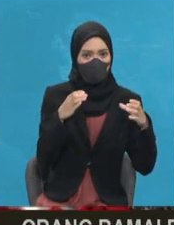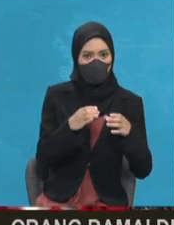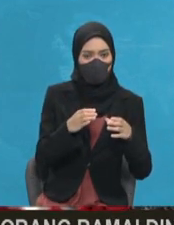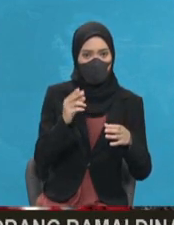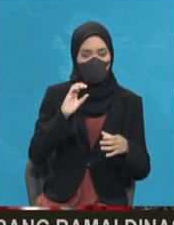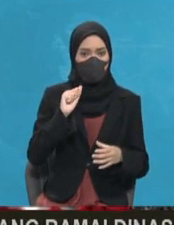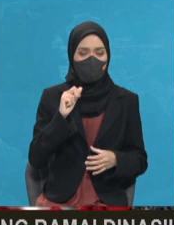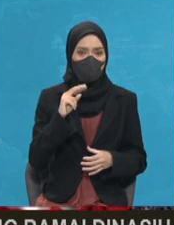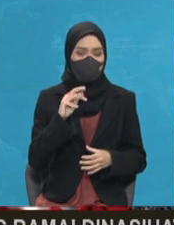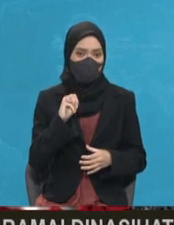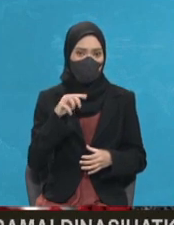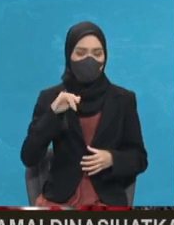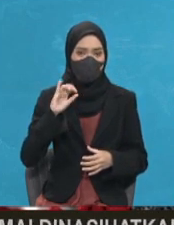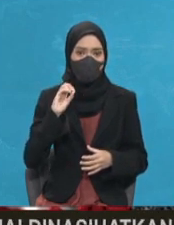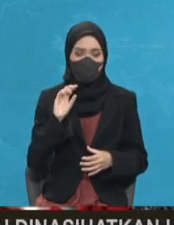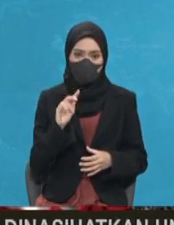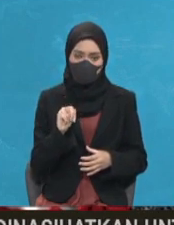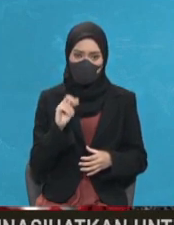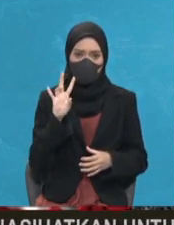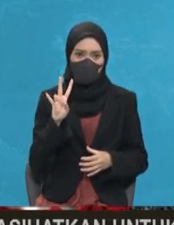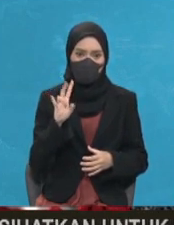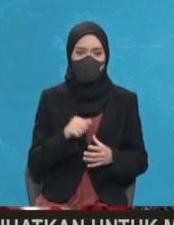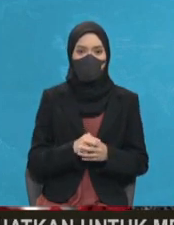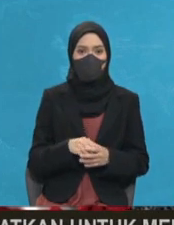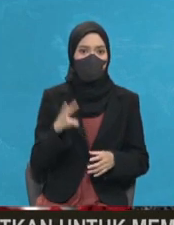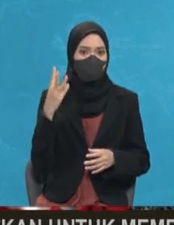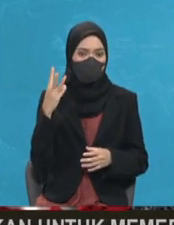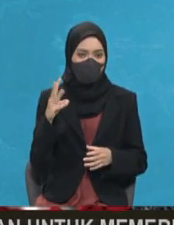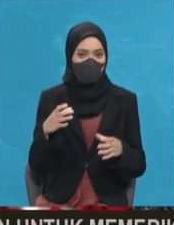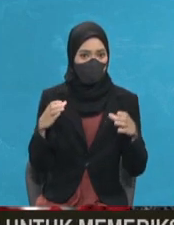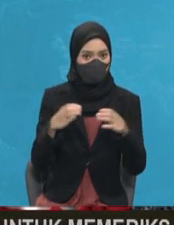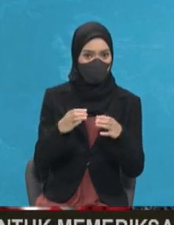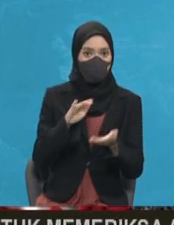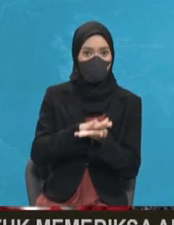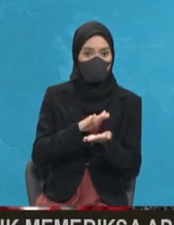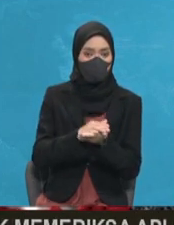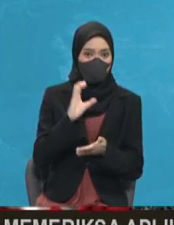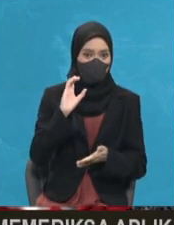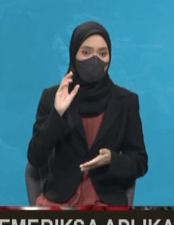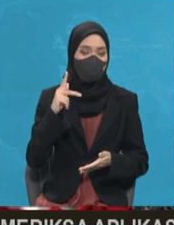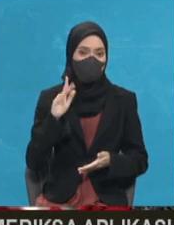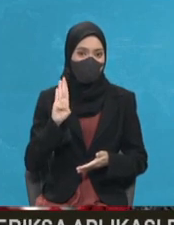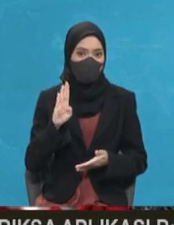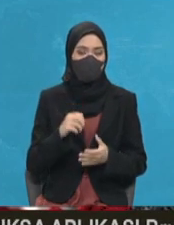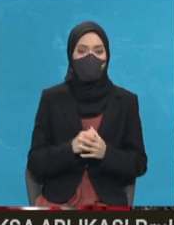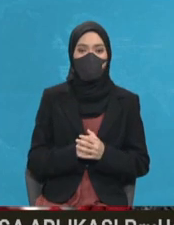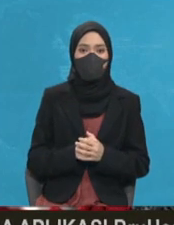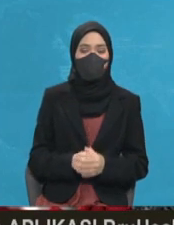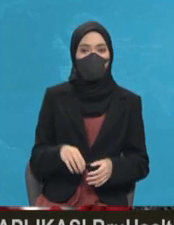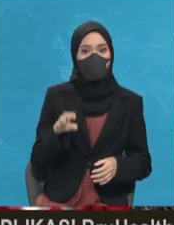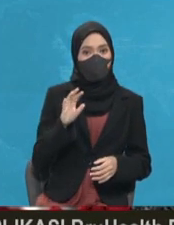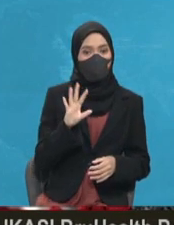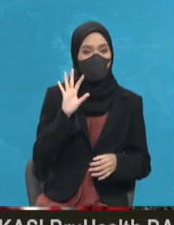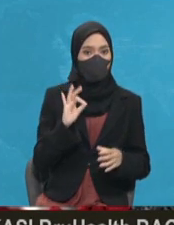Champions 7 Seven and related betul 16 cash bagi kelas cowok mi8k sebagai